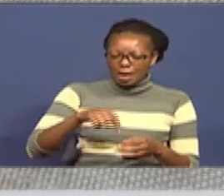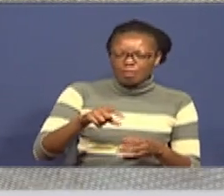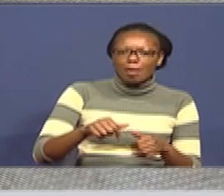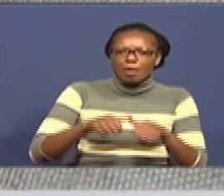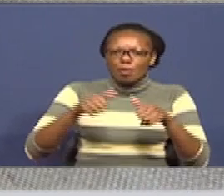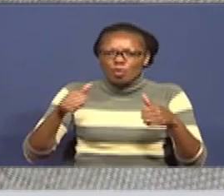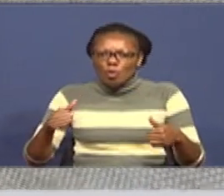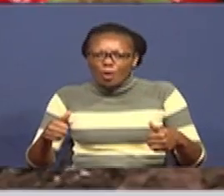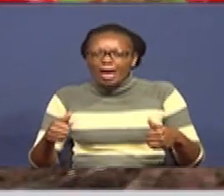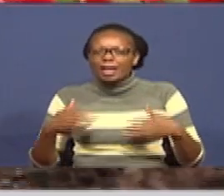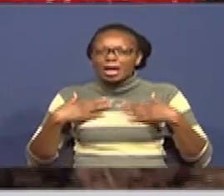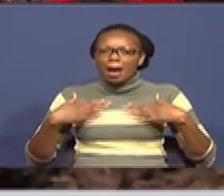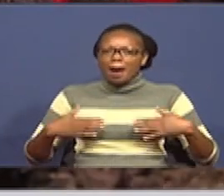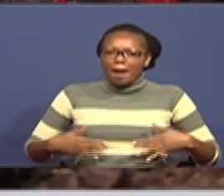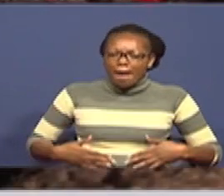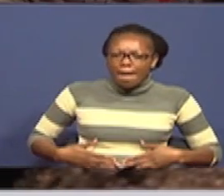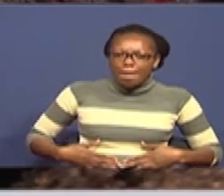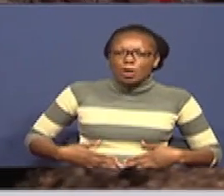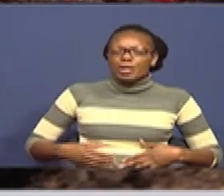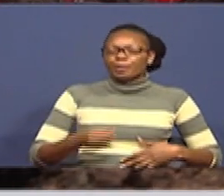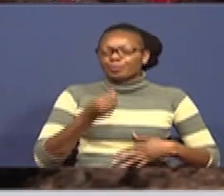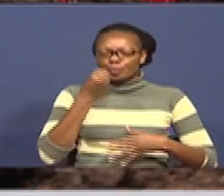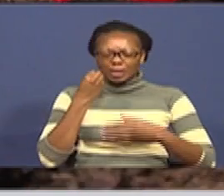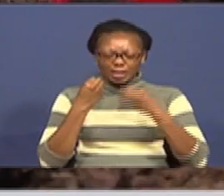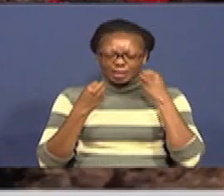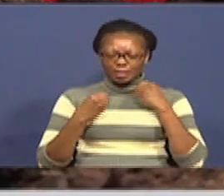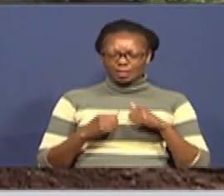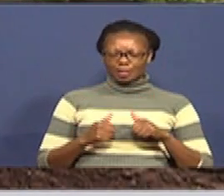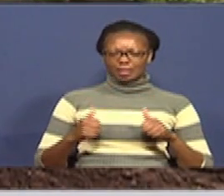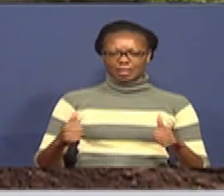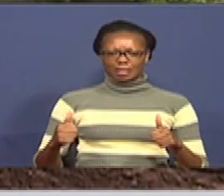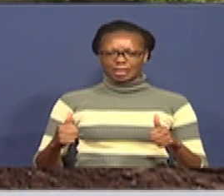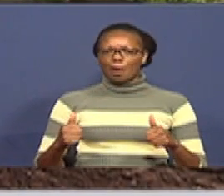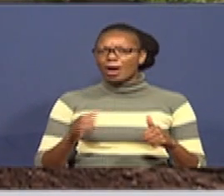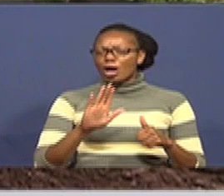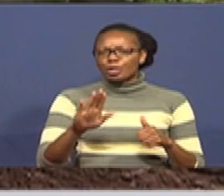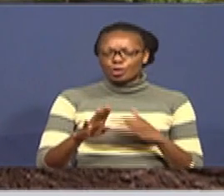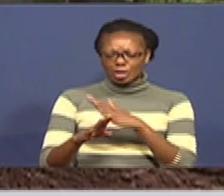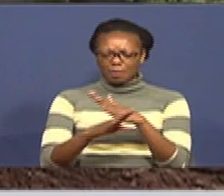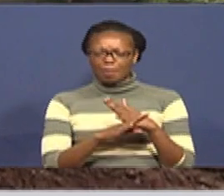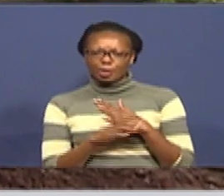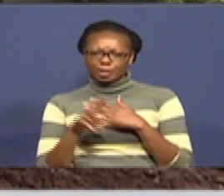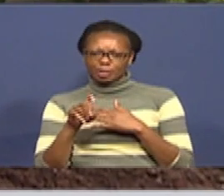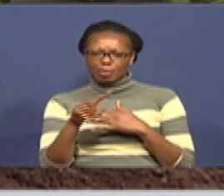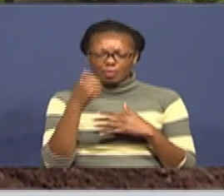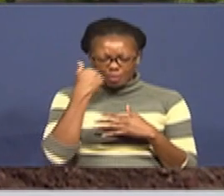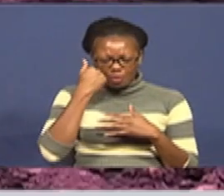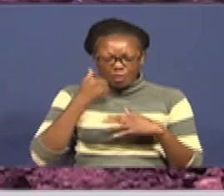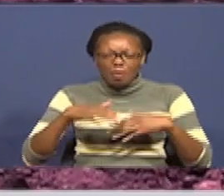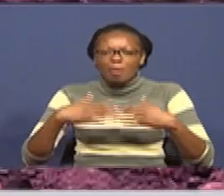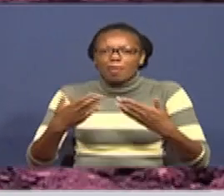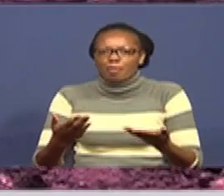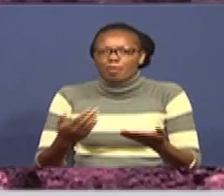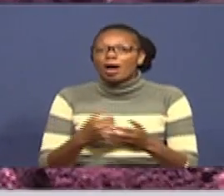yanayokuzwa kaldro, hukuzwa bila kutumia kemikali za kudhuru afya ya binadamu. Basi, wao hutumia njia